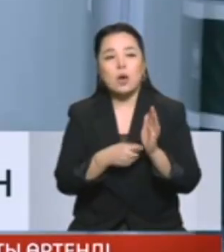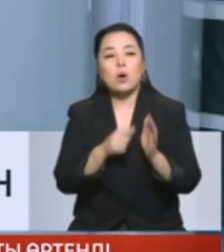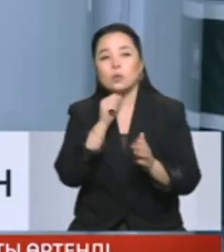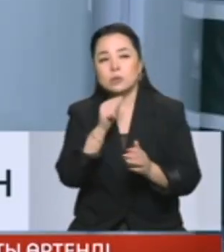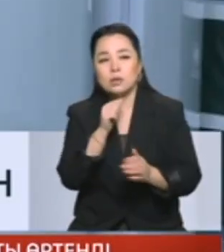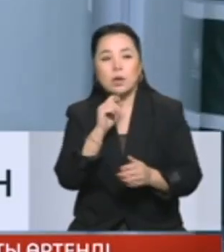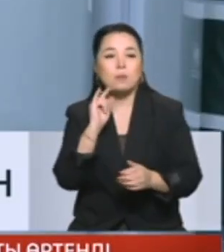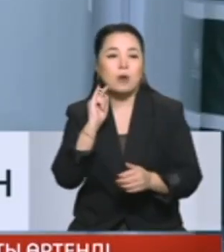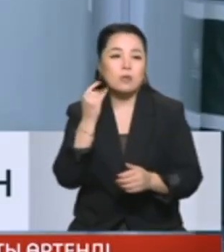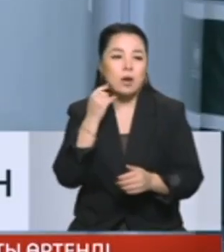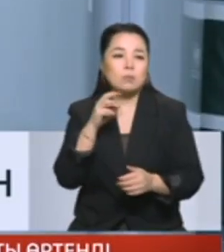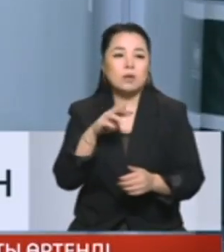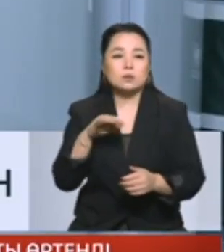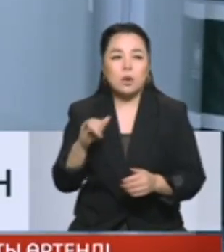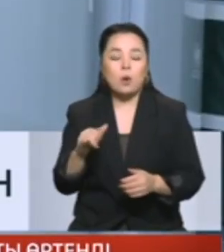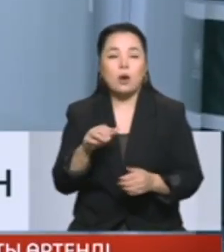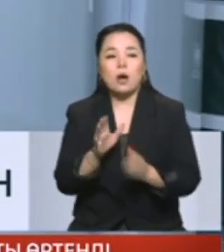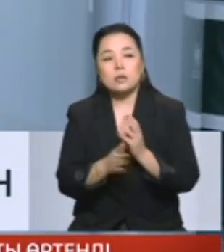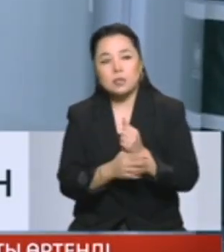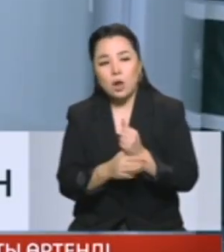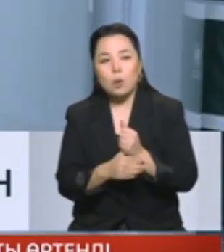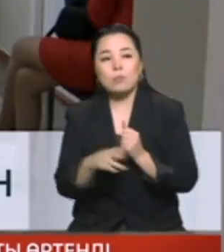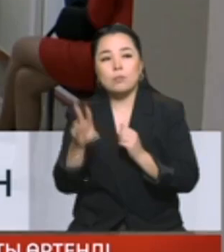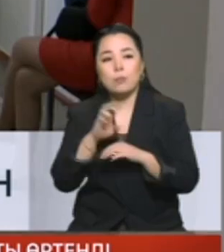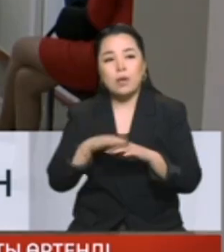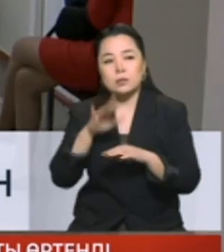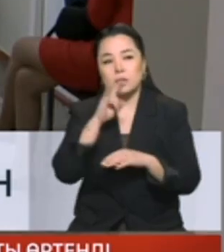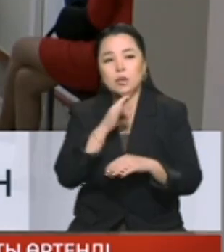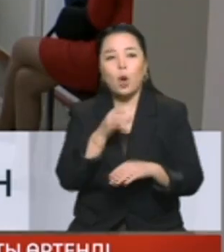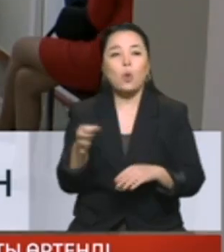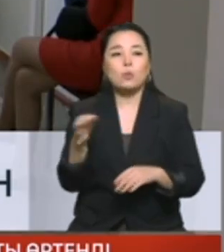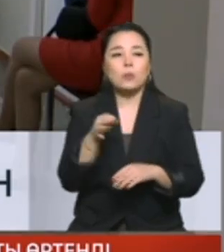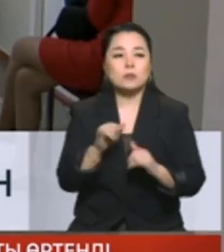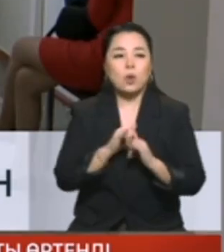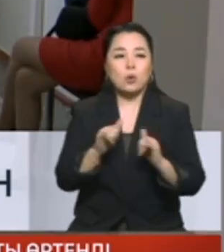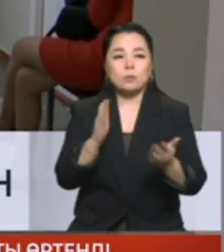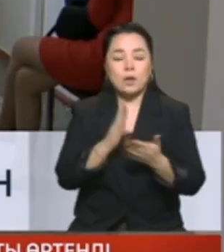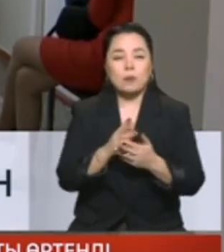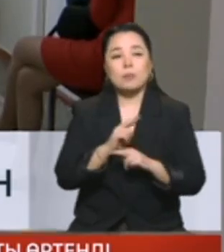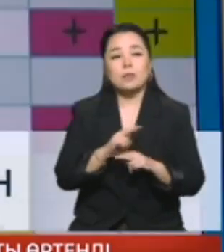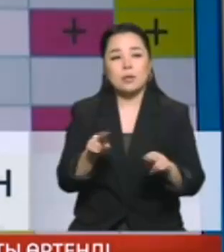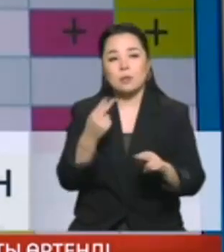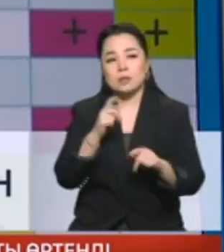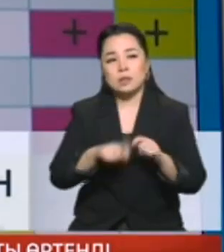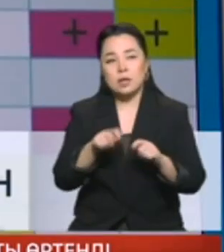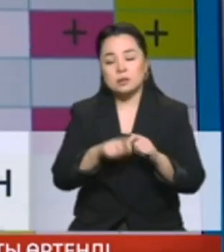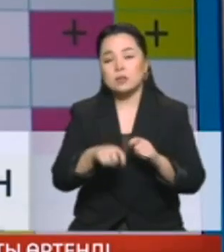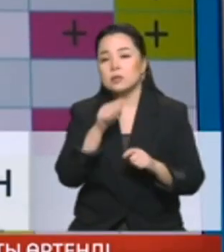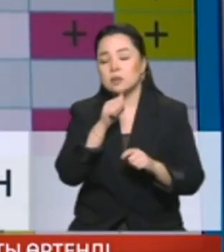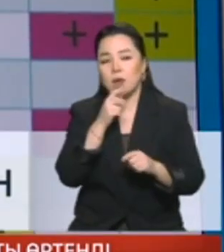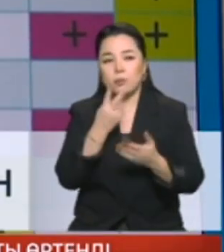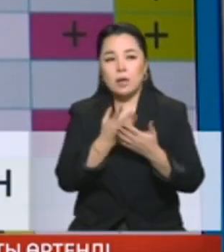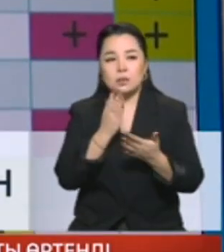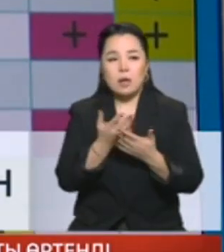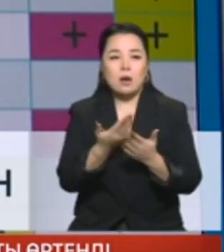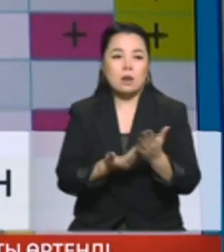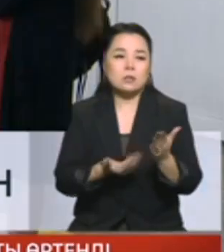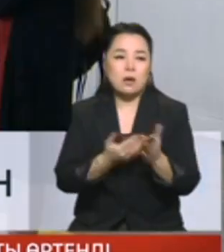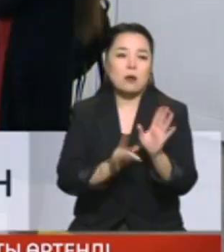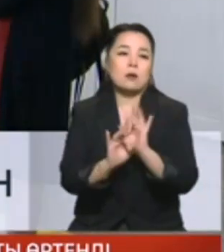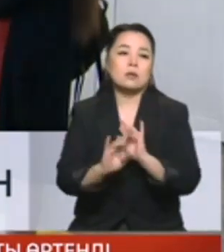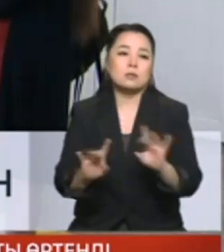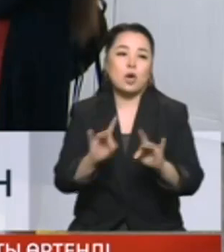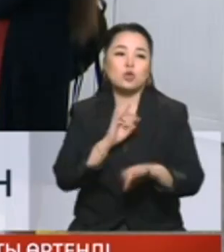Қостанай, Павлодар, Маңғыстау, Атырау және Батыс Қазақстан облыстарында көп. Премьердің сынына ұшыраған аймақтарда түсіндіру